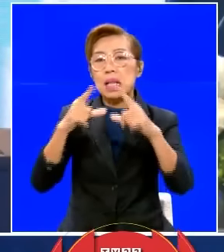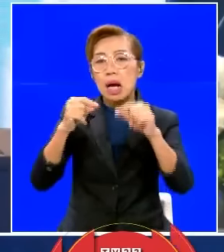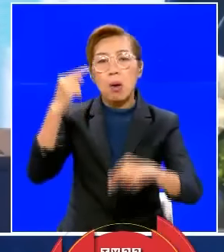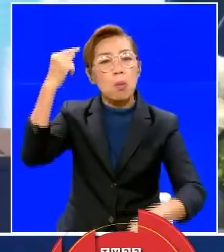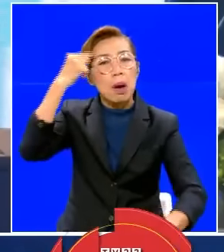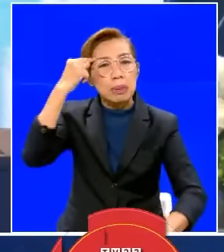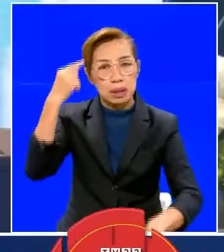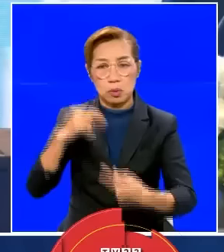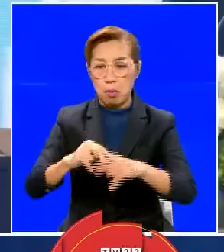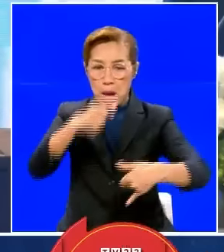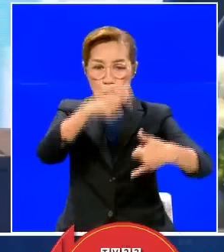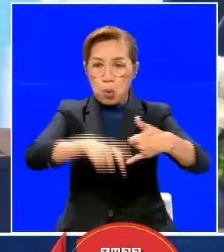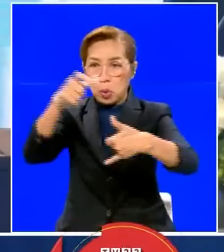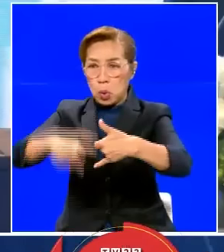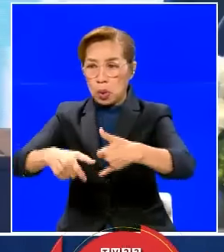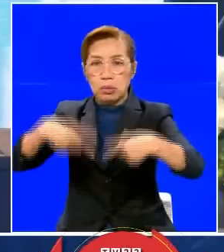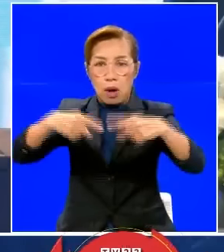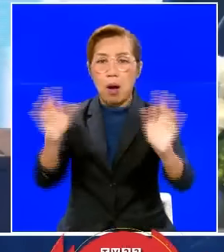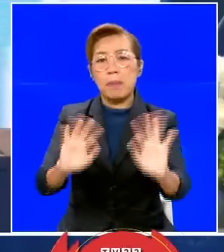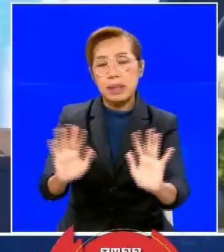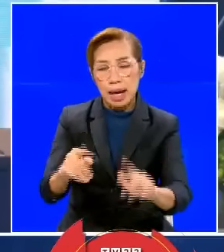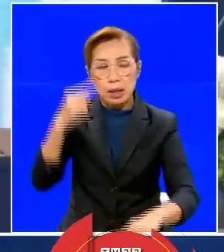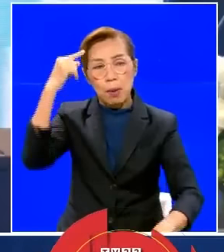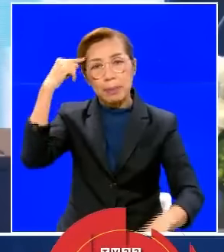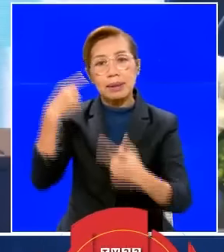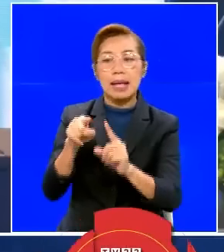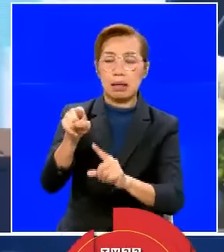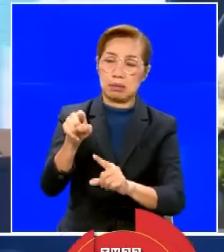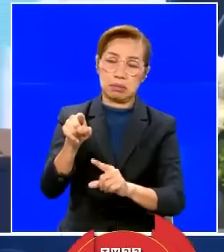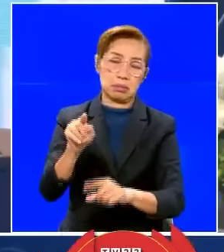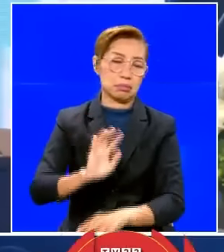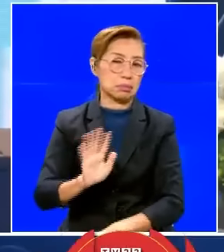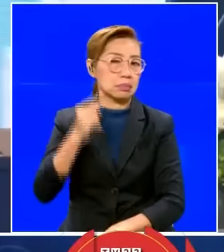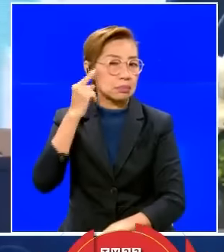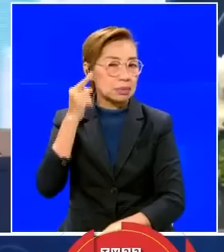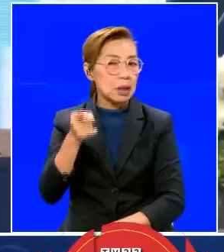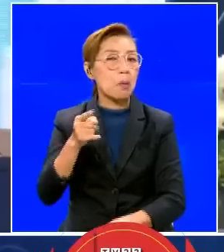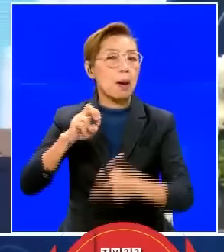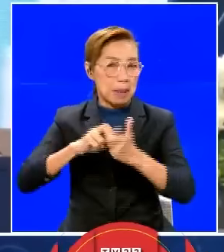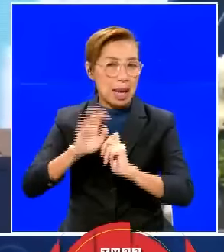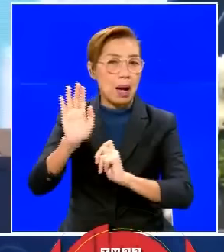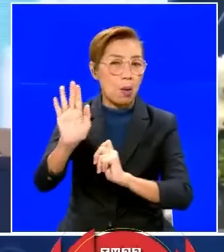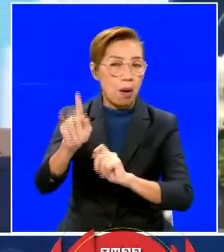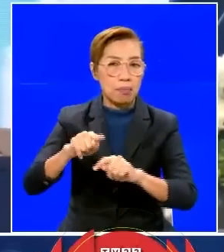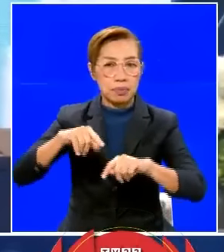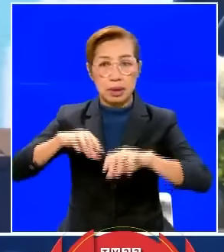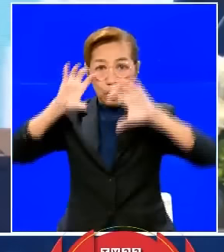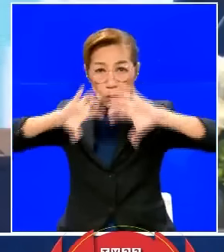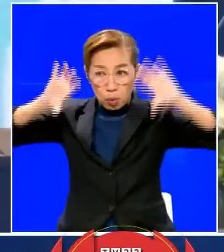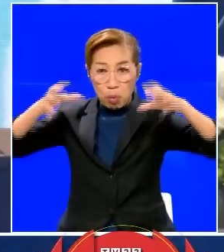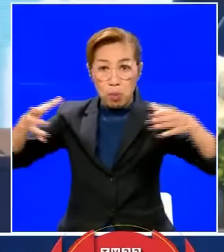ป็นวิธีการที่จะหลบเลี่ยงกันไปสุดท้ายเนี่ยเอาเข้าจริงมันอาจจะไม่ใช่แค่เรื่องกฎหมายภายใต้การบริหารงานในครม.